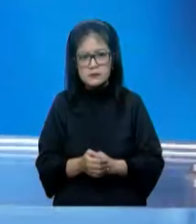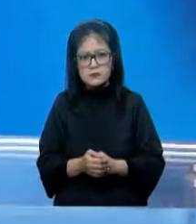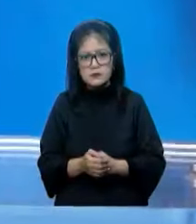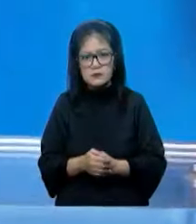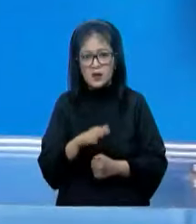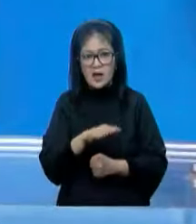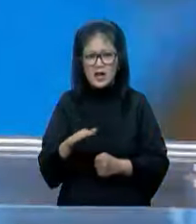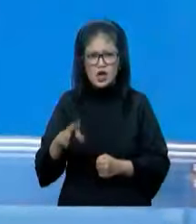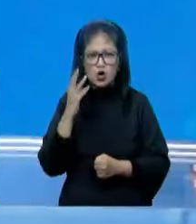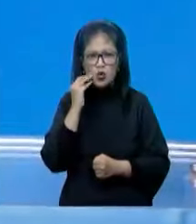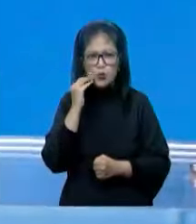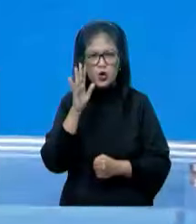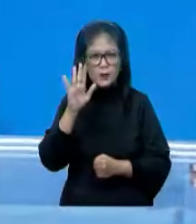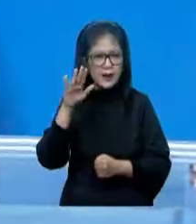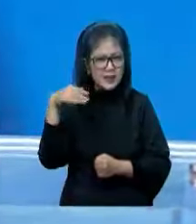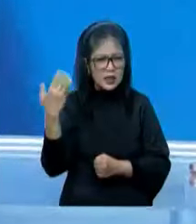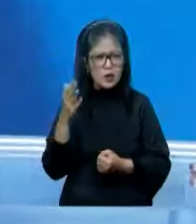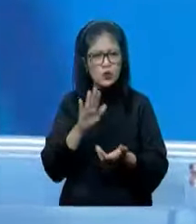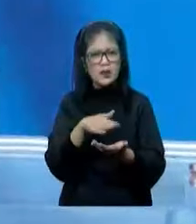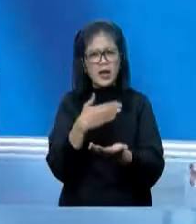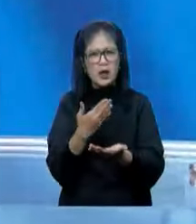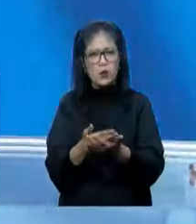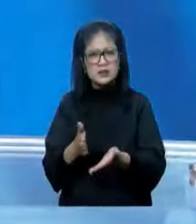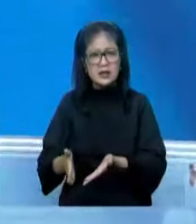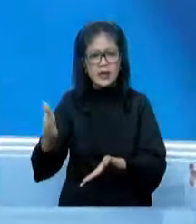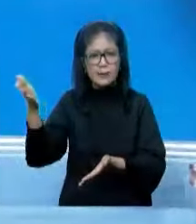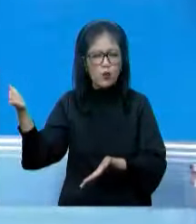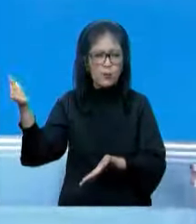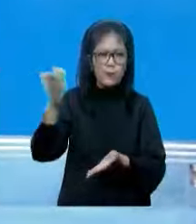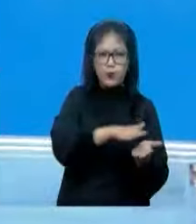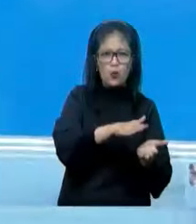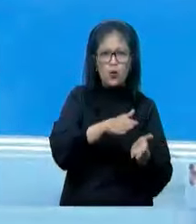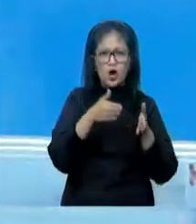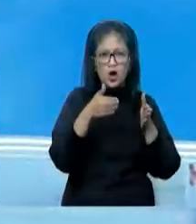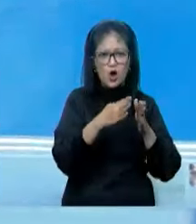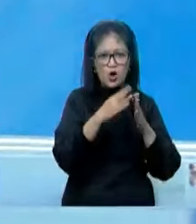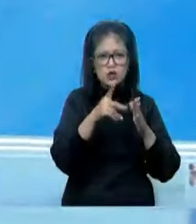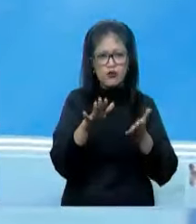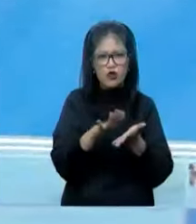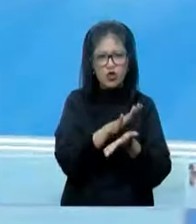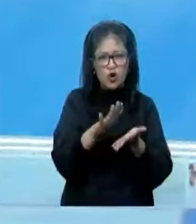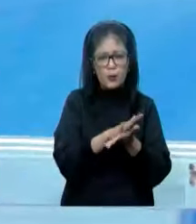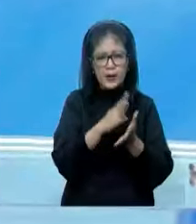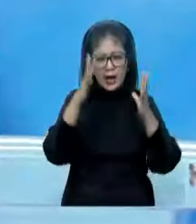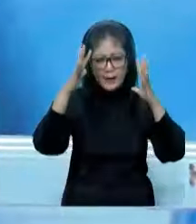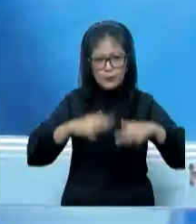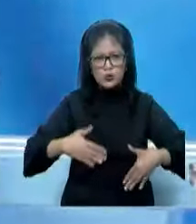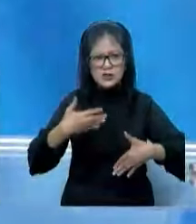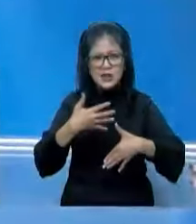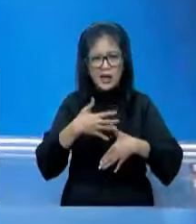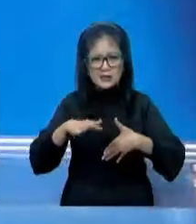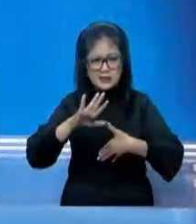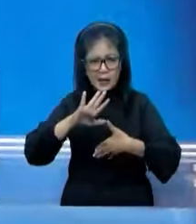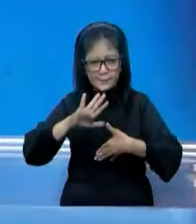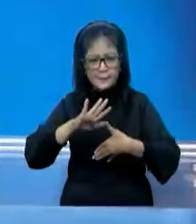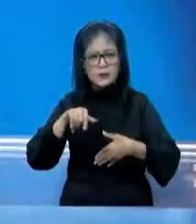Seorang anak berusia 5 tahun tewas tertimpa tembok kios fotokopi yang tiba-tiba ambruk di Cilacap, Jawa Tengah. Sementara sang ibu luka-luka.